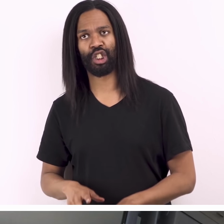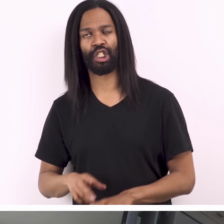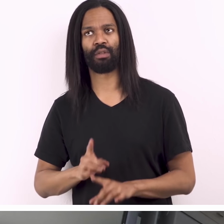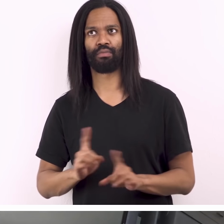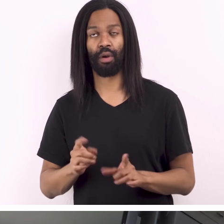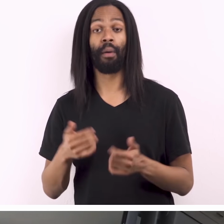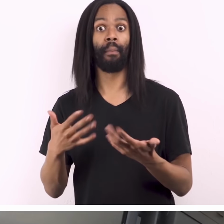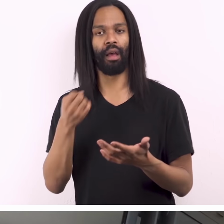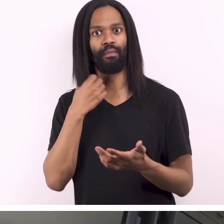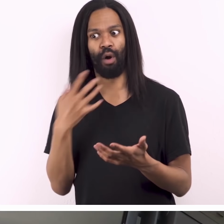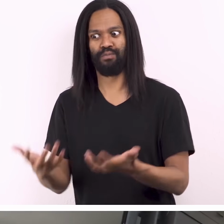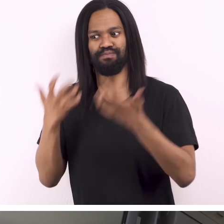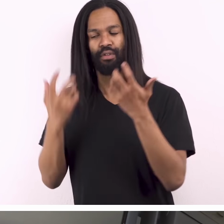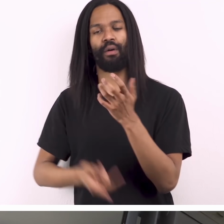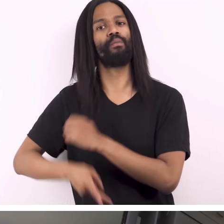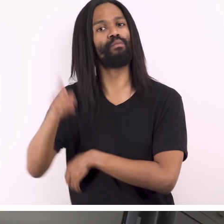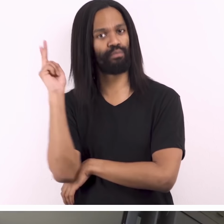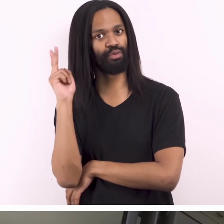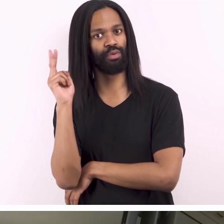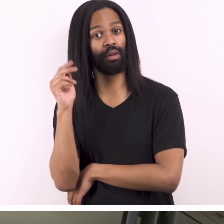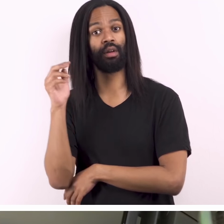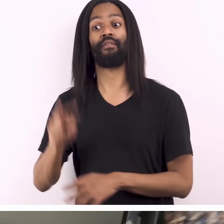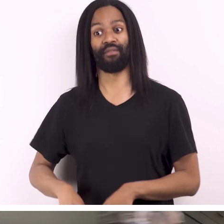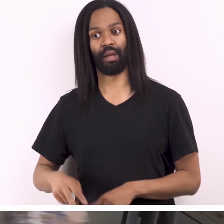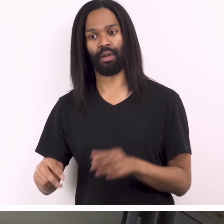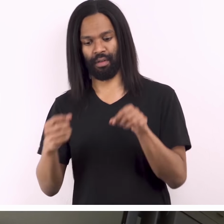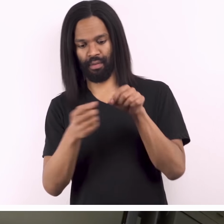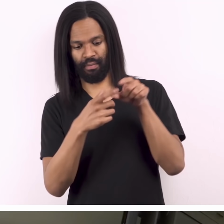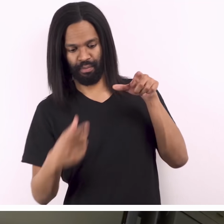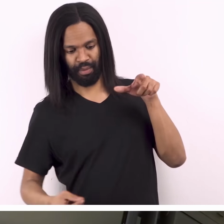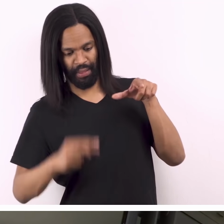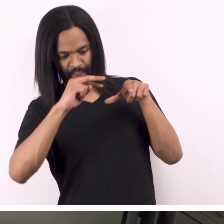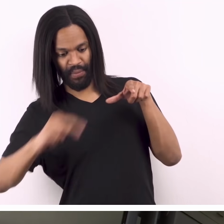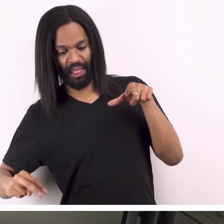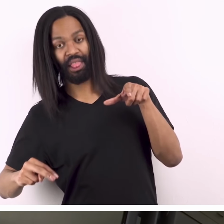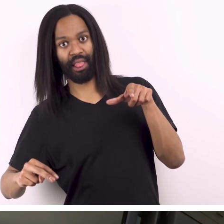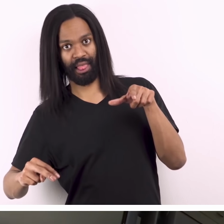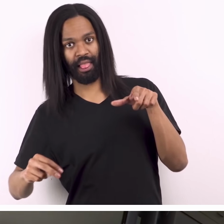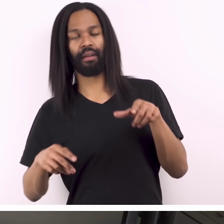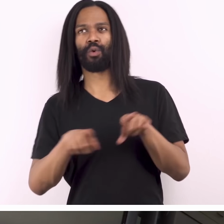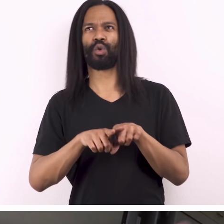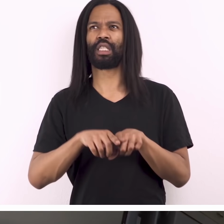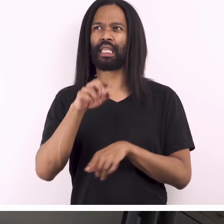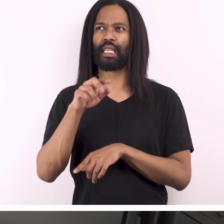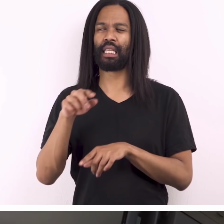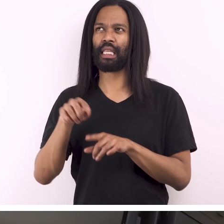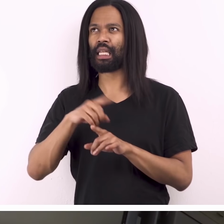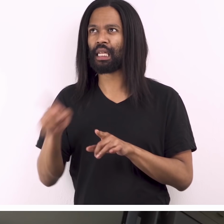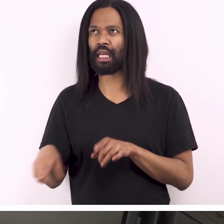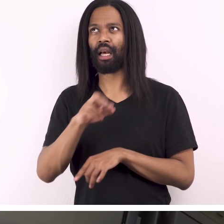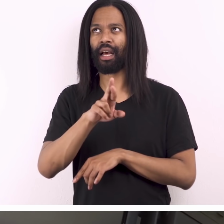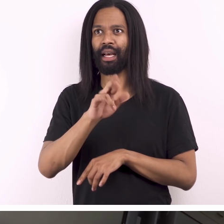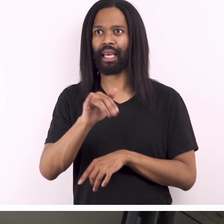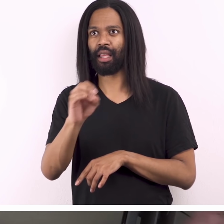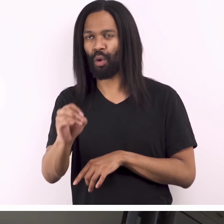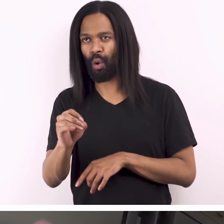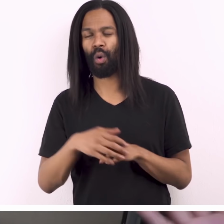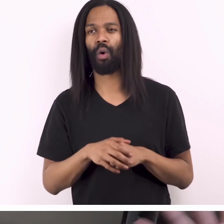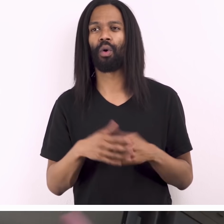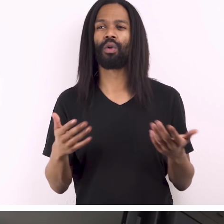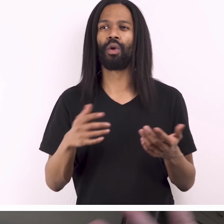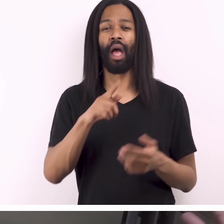plus. Surtout, il a une double rainure blanche, c'est ce qu'on appelle le Cream Splash. Il y a le Rio, il y a le Gabi Sport, enfin bref, il y en a